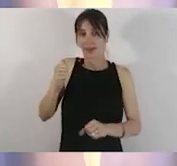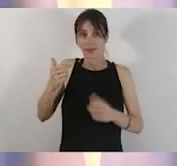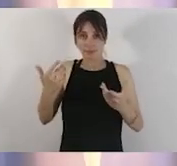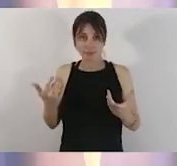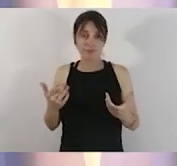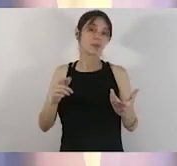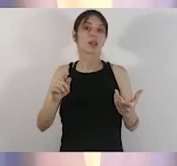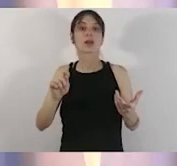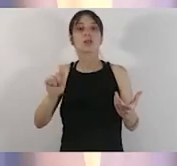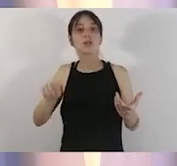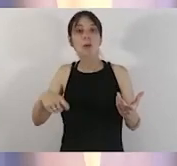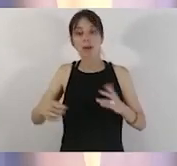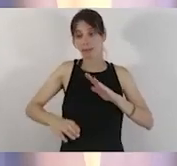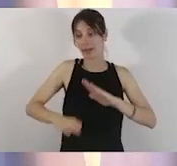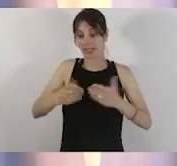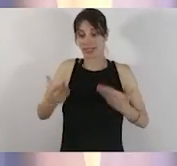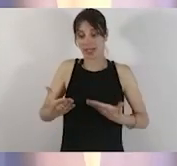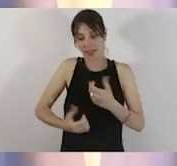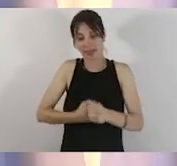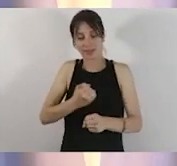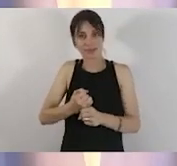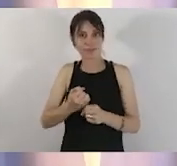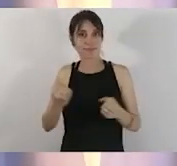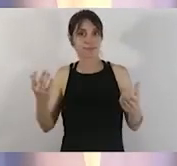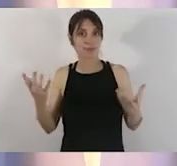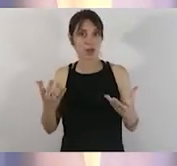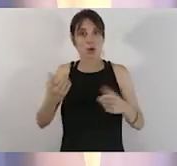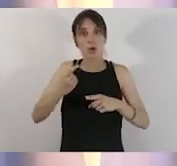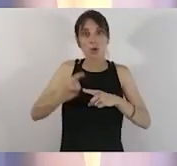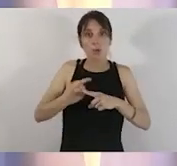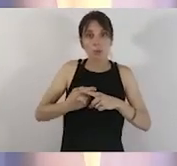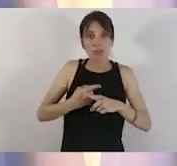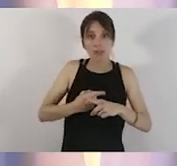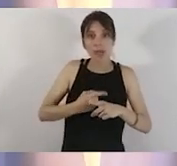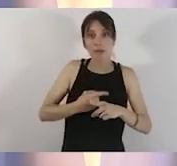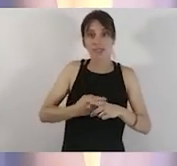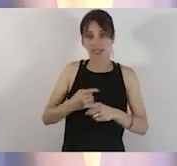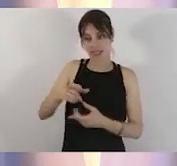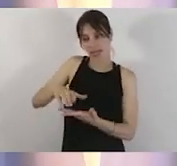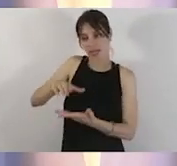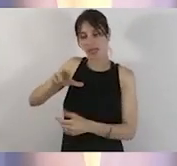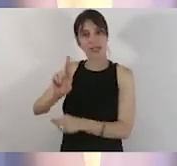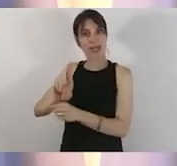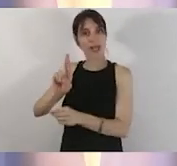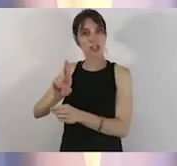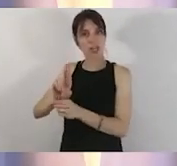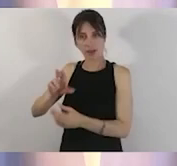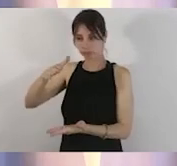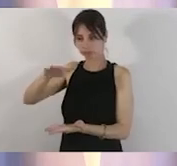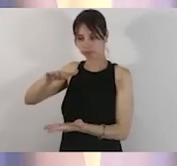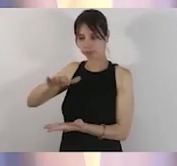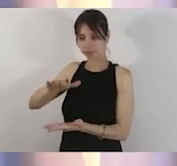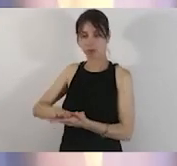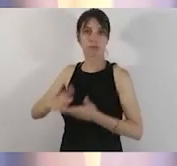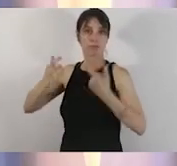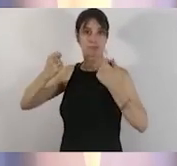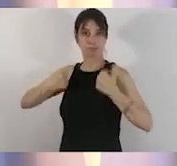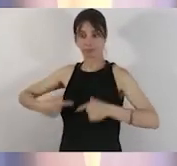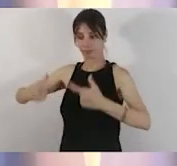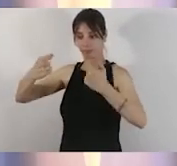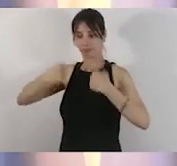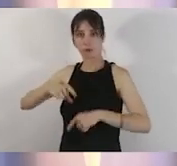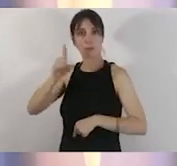est normal qu'à partir de cette année, on dépasse progressivement et qu'on consomme ses réserves parce que ce n'est pas normal d'avoir de l'argent en